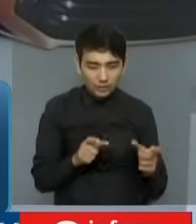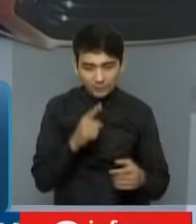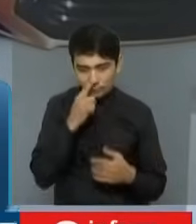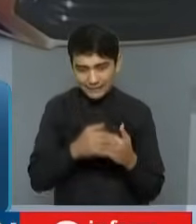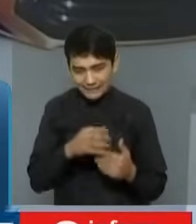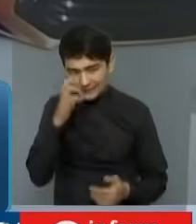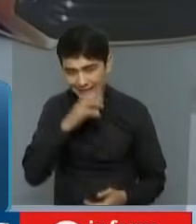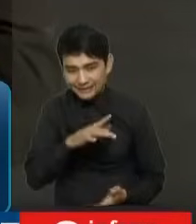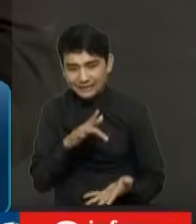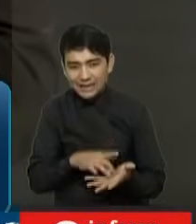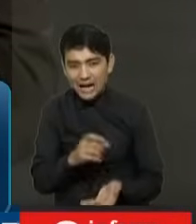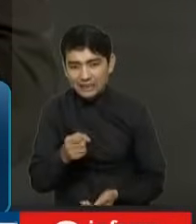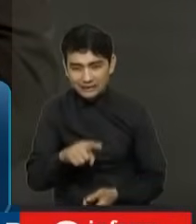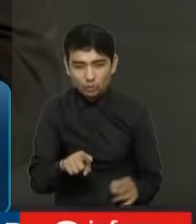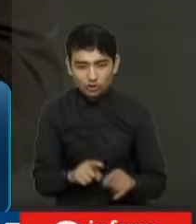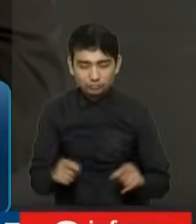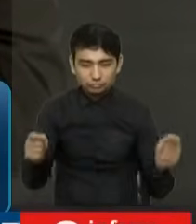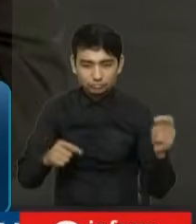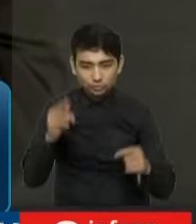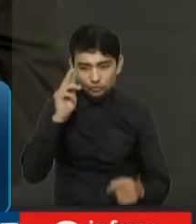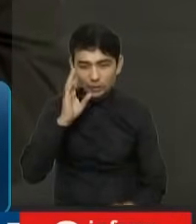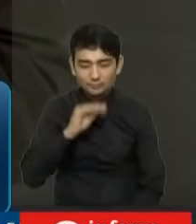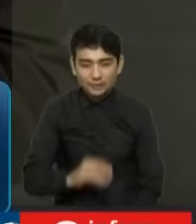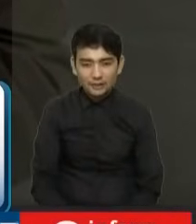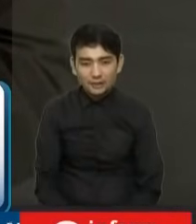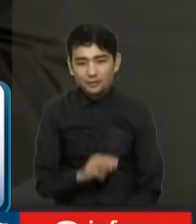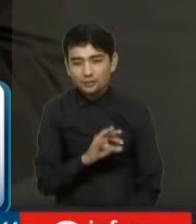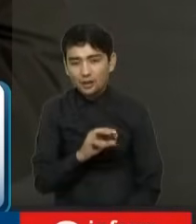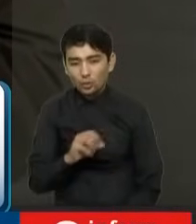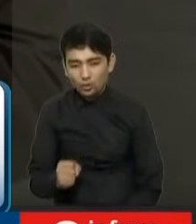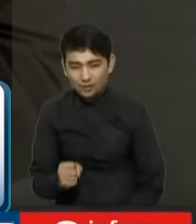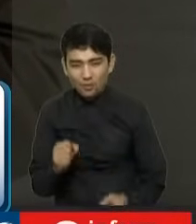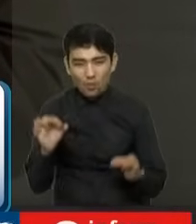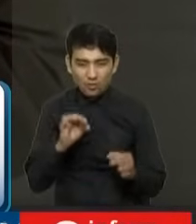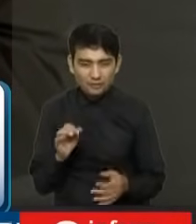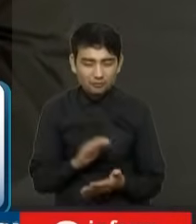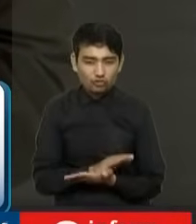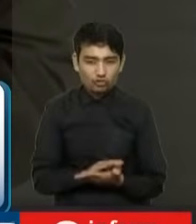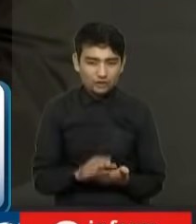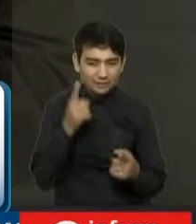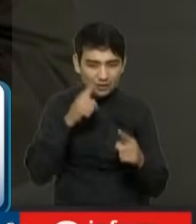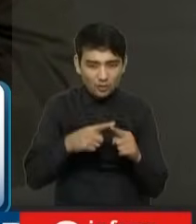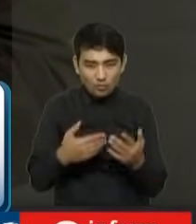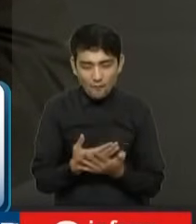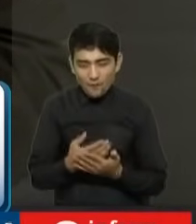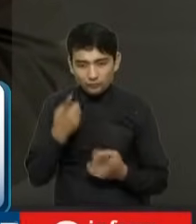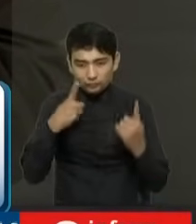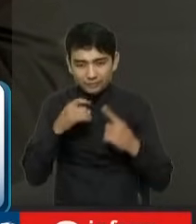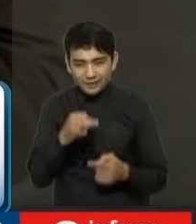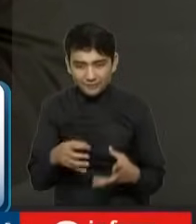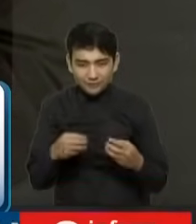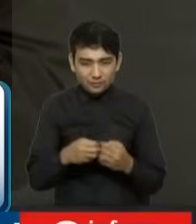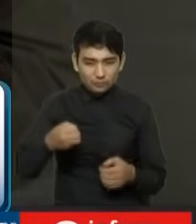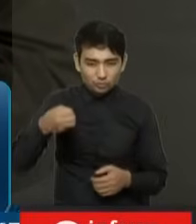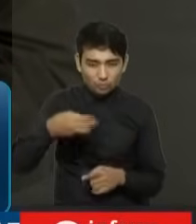стран Центральной Азии. В своем центре дистрибуции Toyota активно внедряет экологически чистые технологии, включая использование